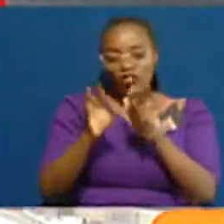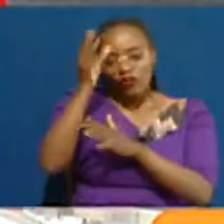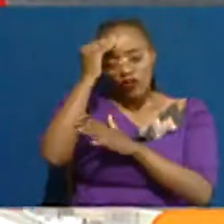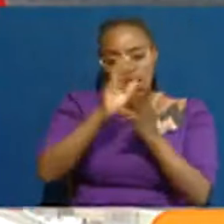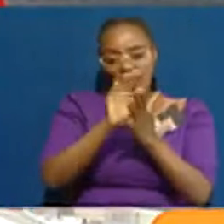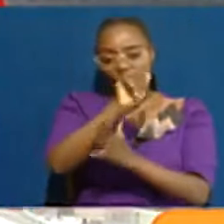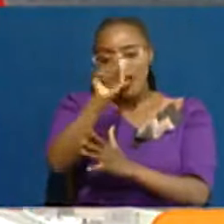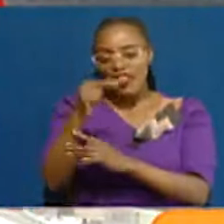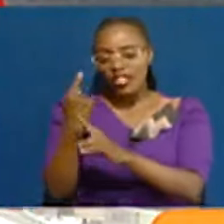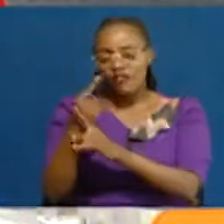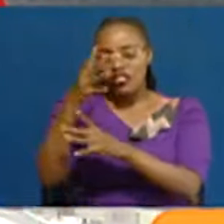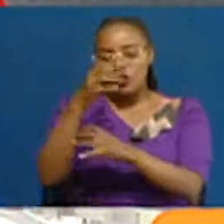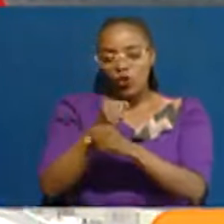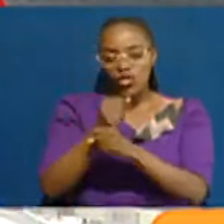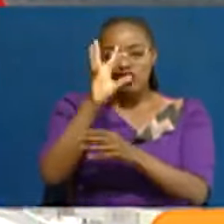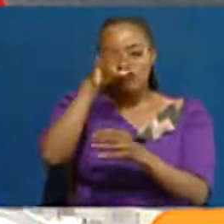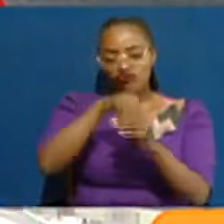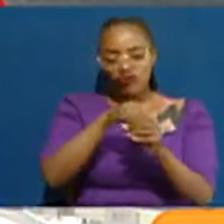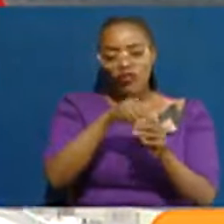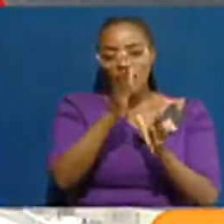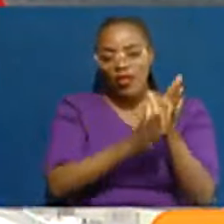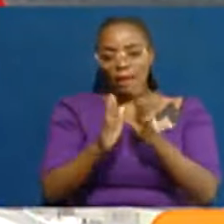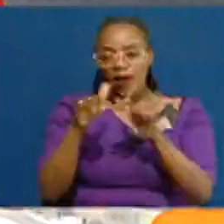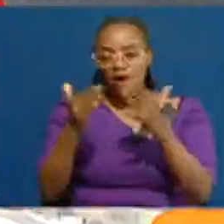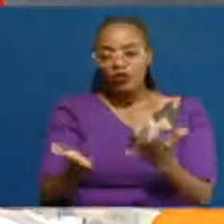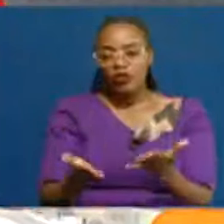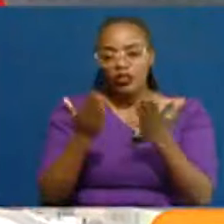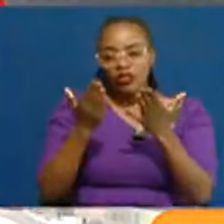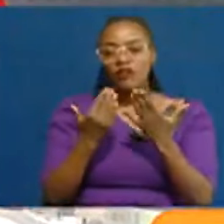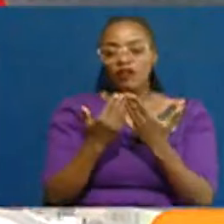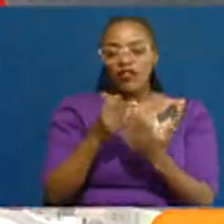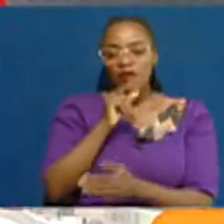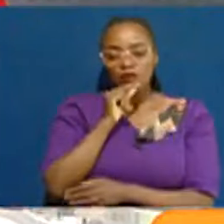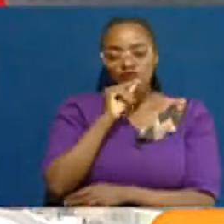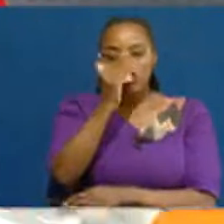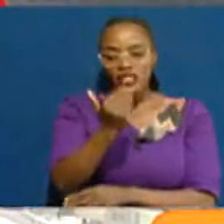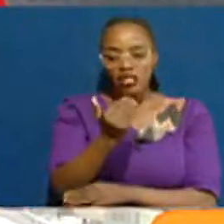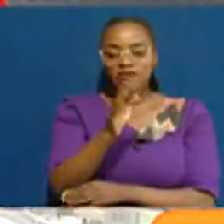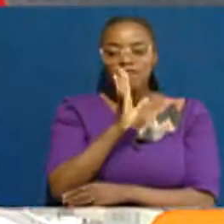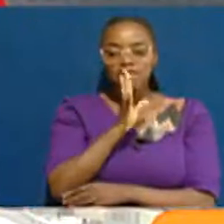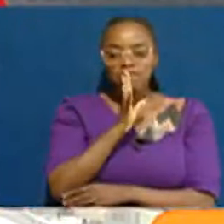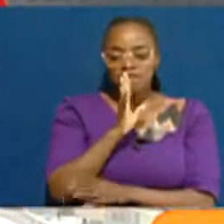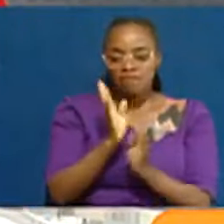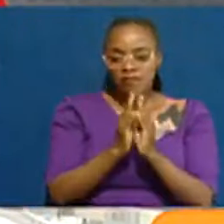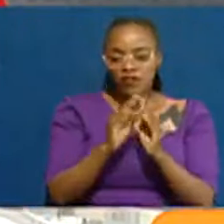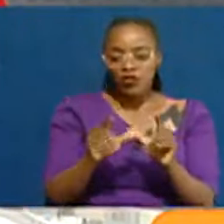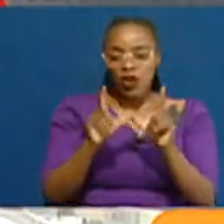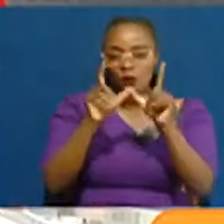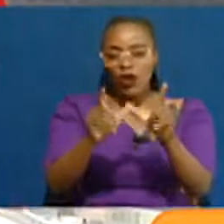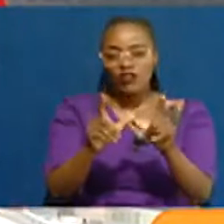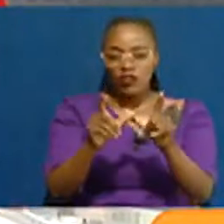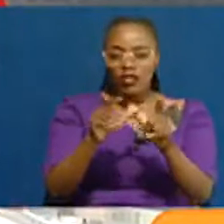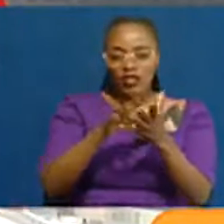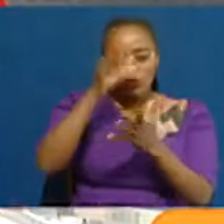wadau wengine wa elimu kuwekeza katika mipango ya kumuinua mtoto wa kiume. Na akizungumza katika hafla ya kutoa zawadi kwa